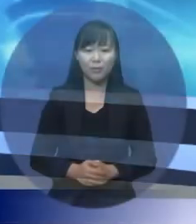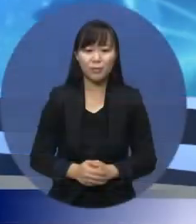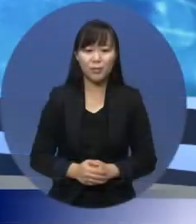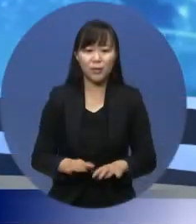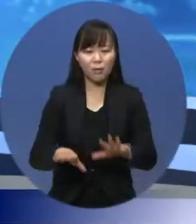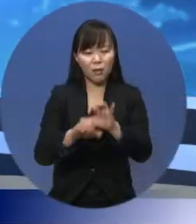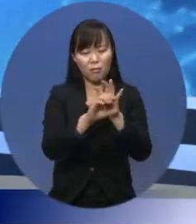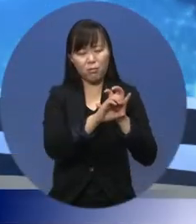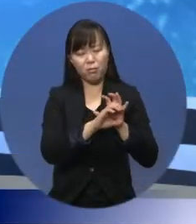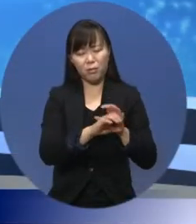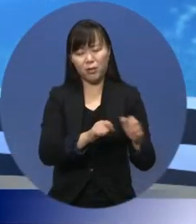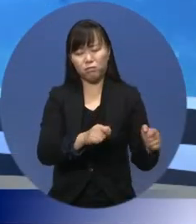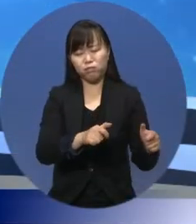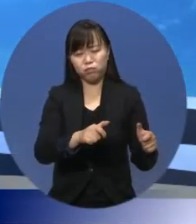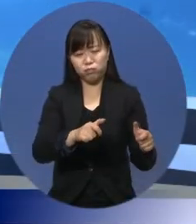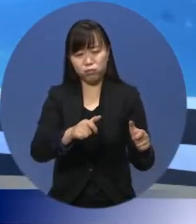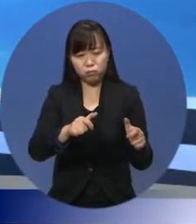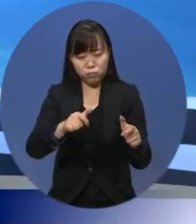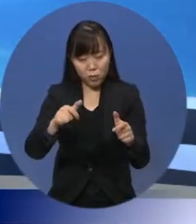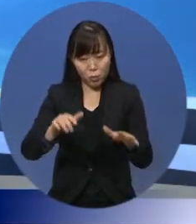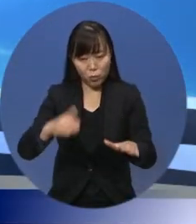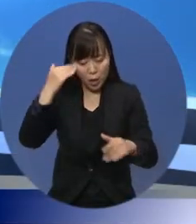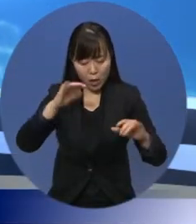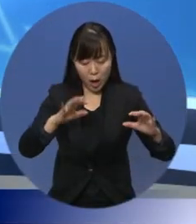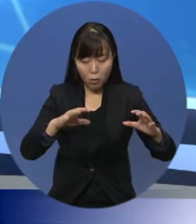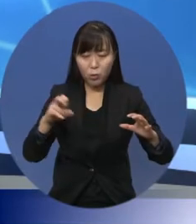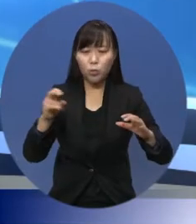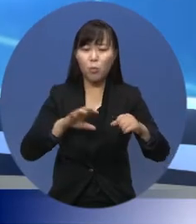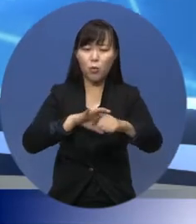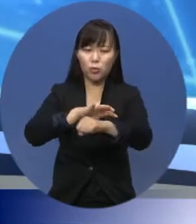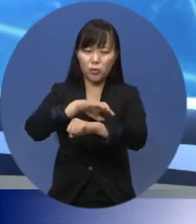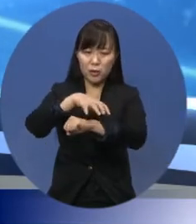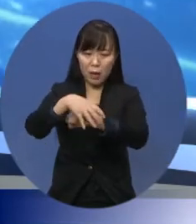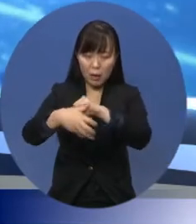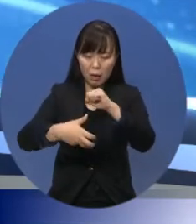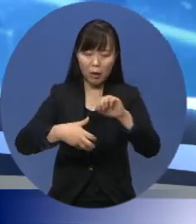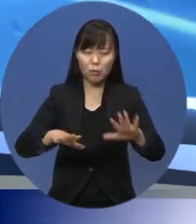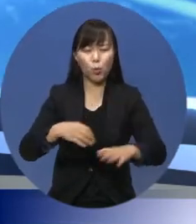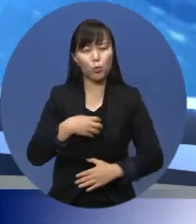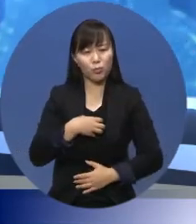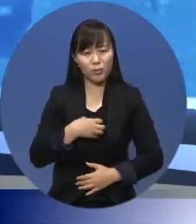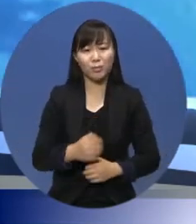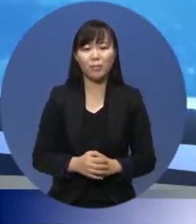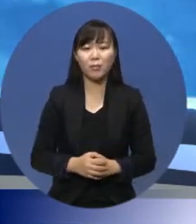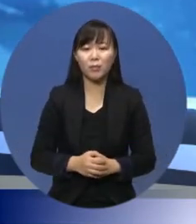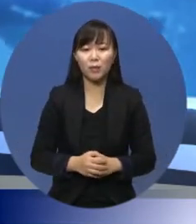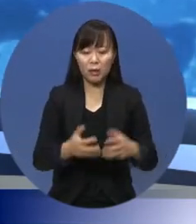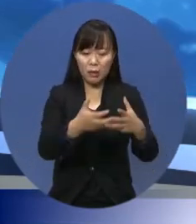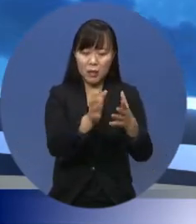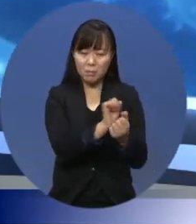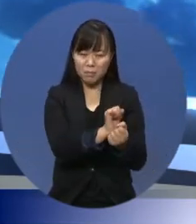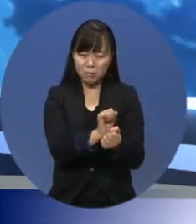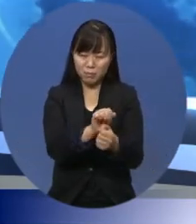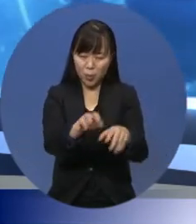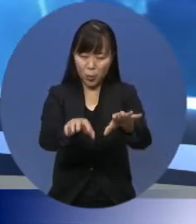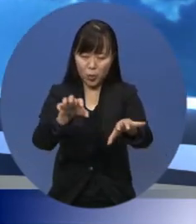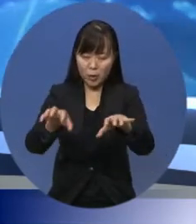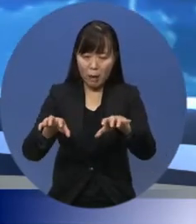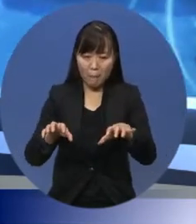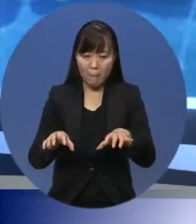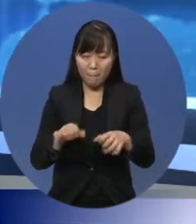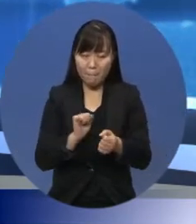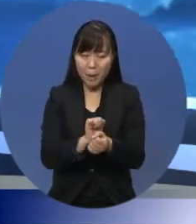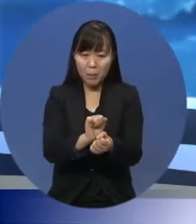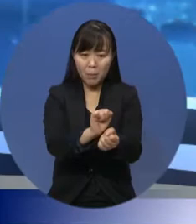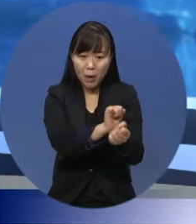계속되는 코로나19 확산세에 따라 우리나라뿐만 아니라 전 세계가 비상입니다. 집단 감염이 지역 곳곳에서